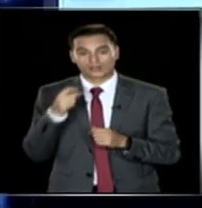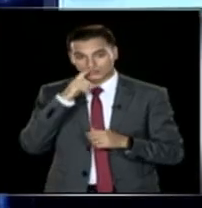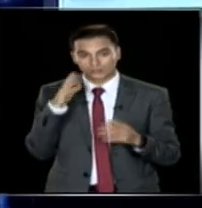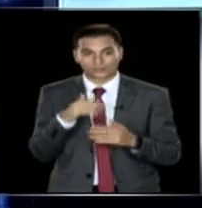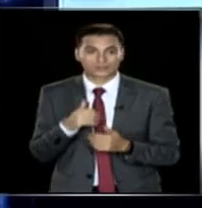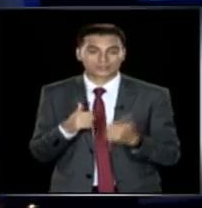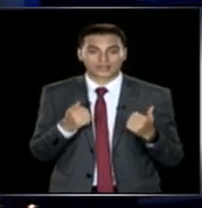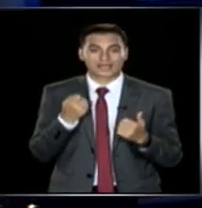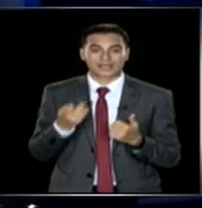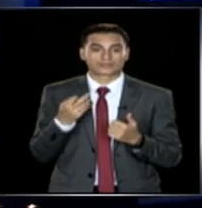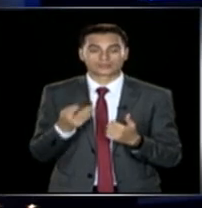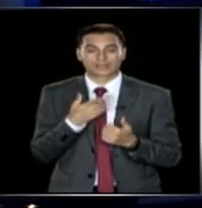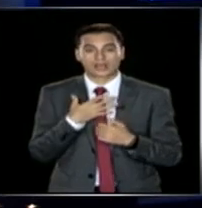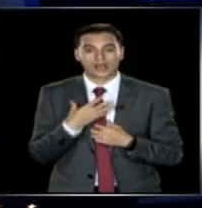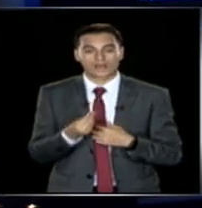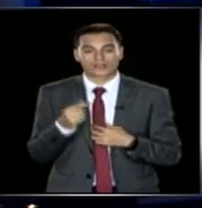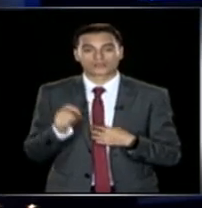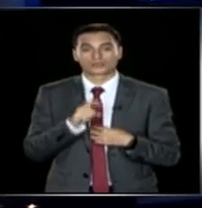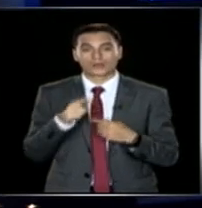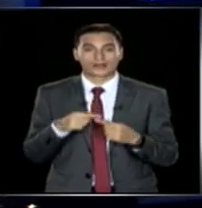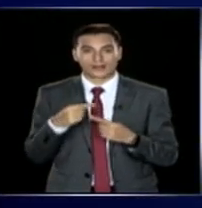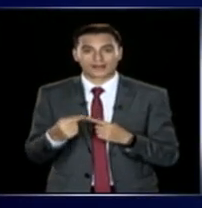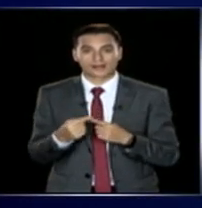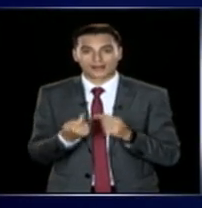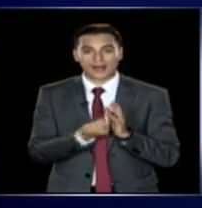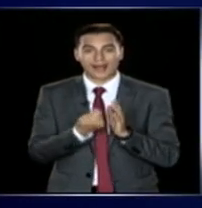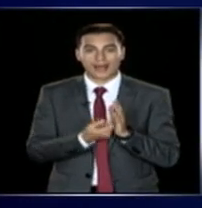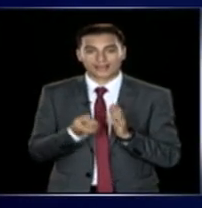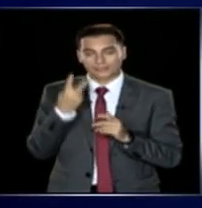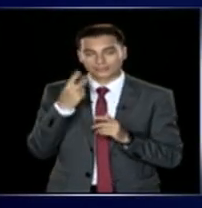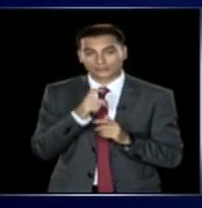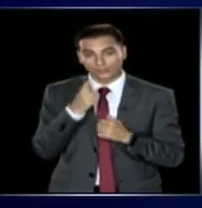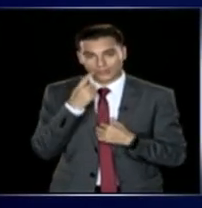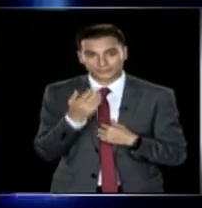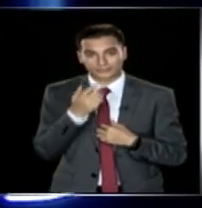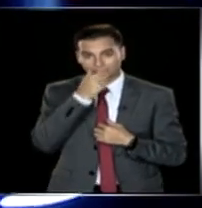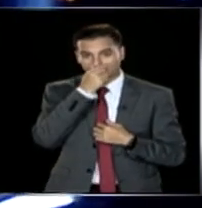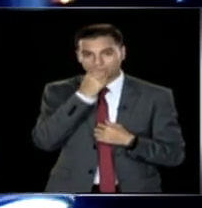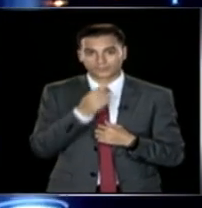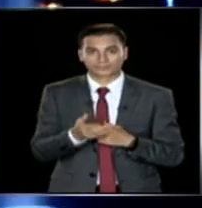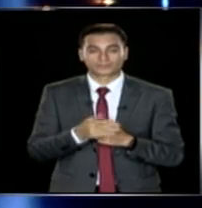الأوفياء 35، وعندكم سؤال في الأدب. أدب والسؤال هو: